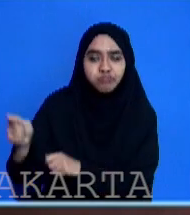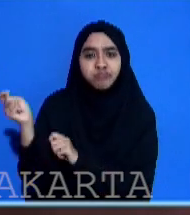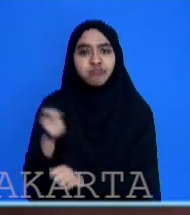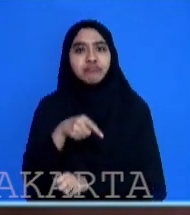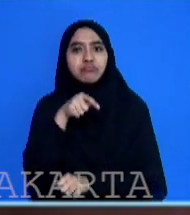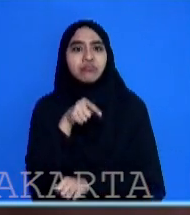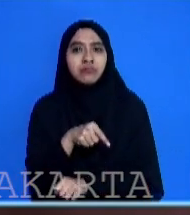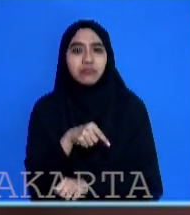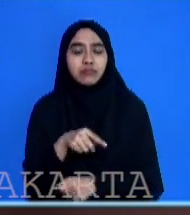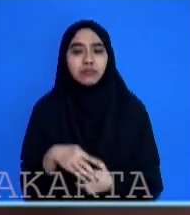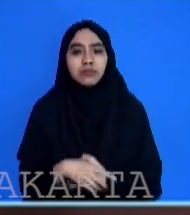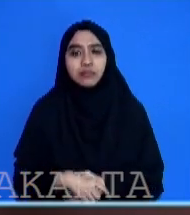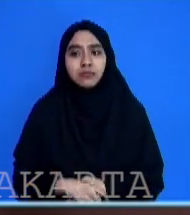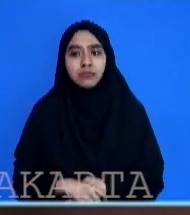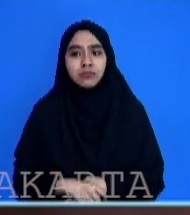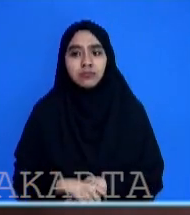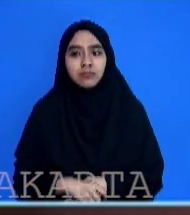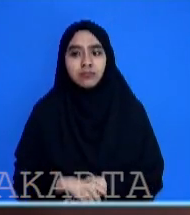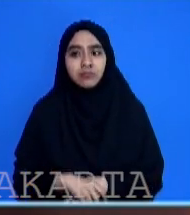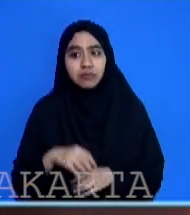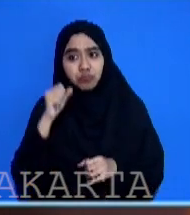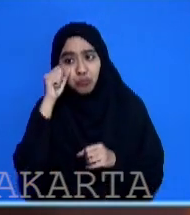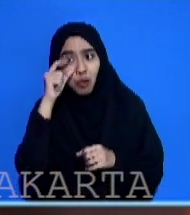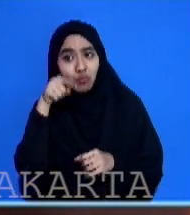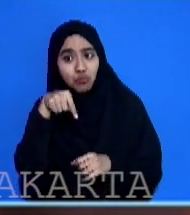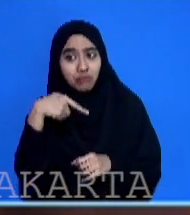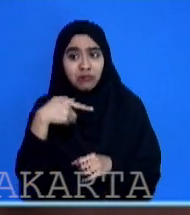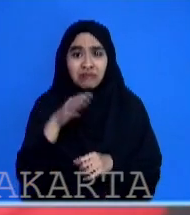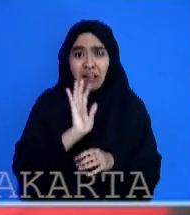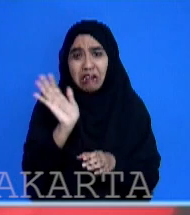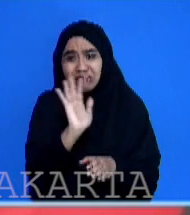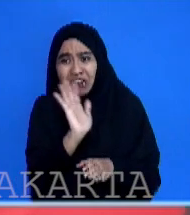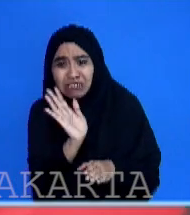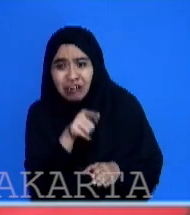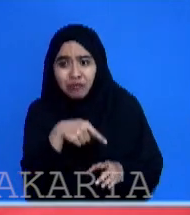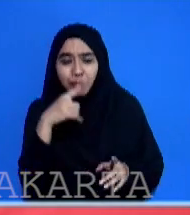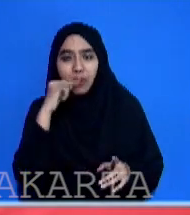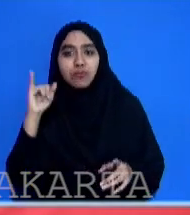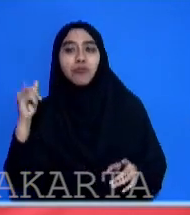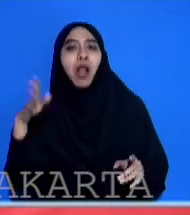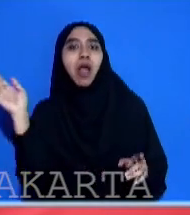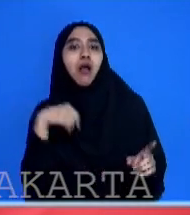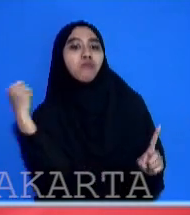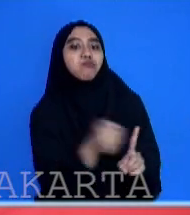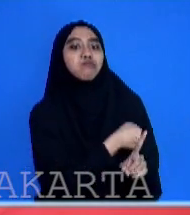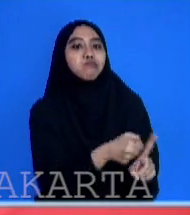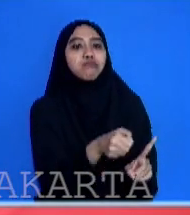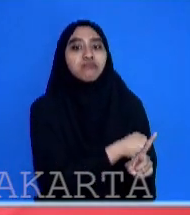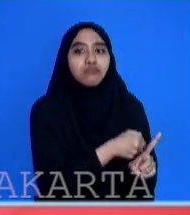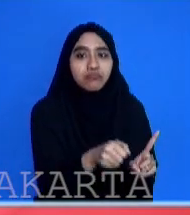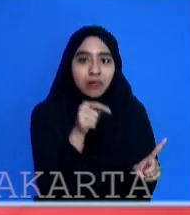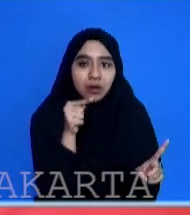jalan almarhum kemudian mengingatkan para pelaku namun naas korban dianiaya hingga akhirnya